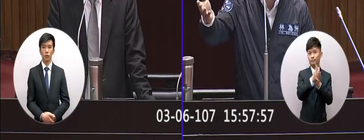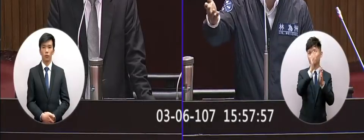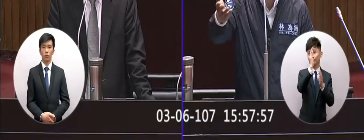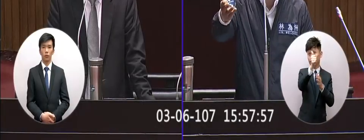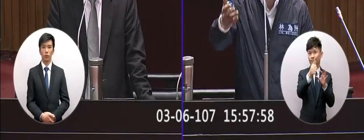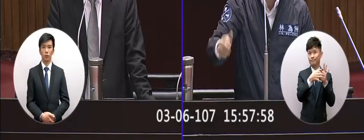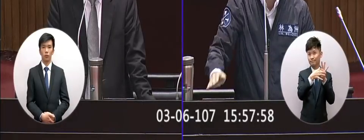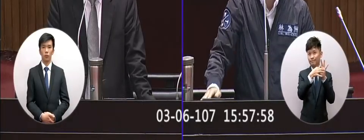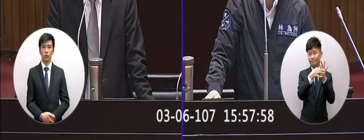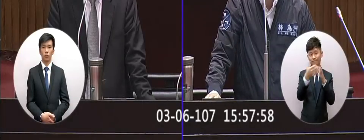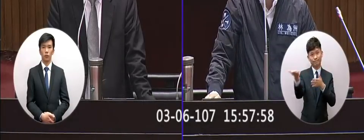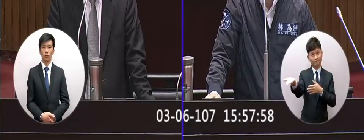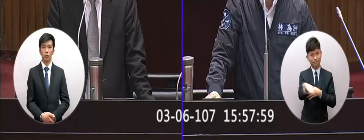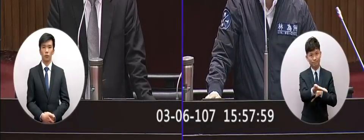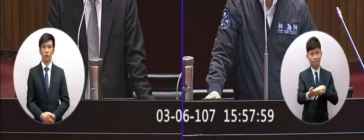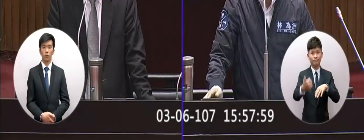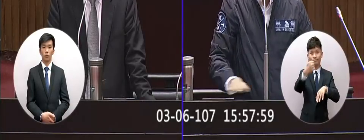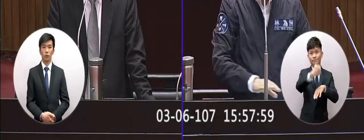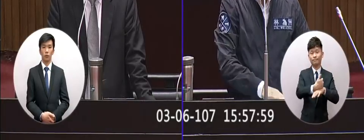再请交通部长一并。